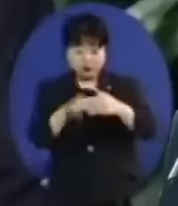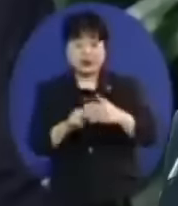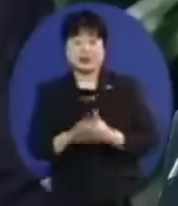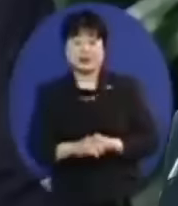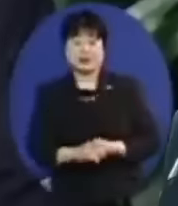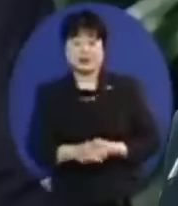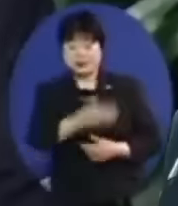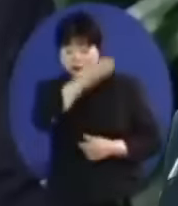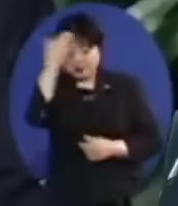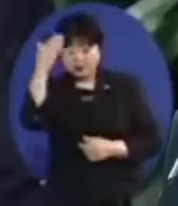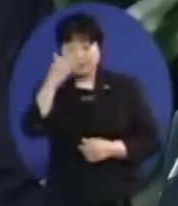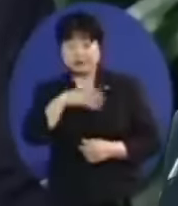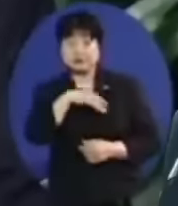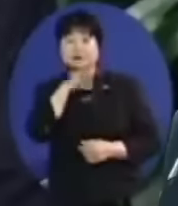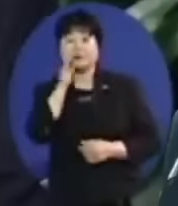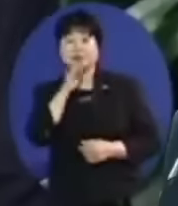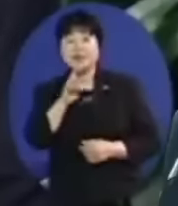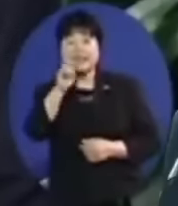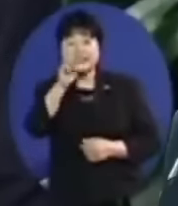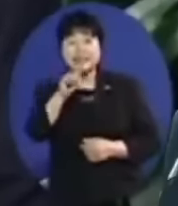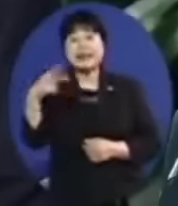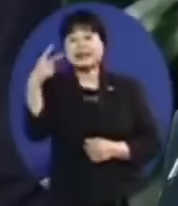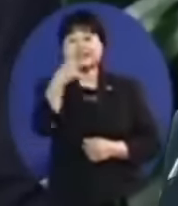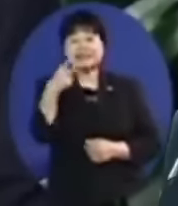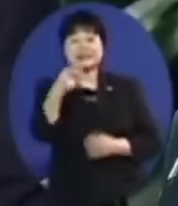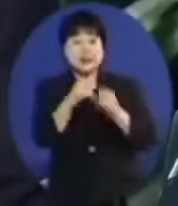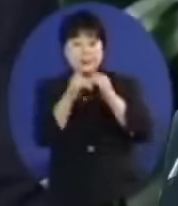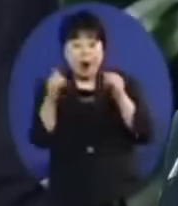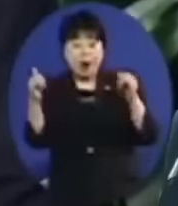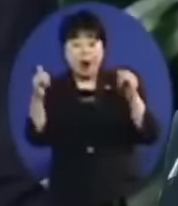청장년 3만 2천 명이